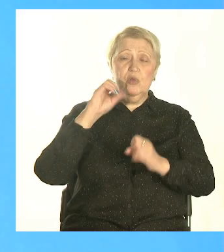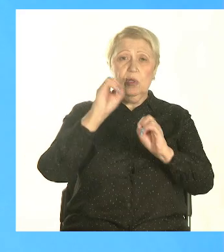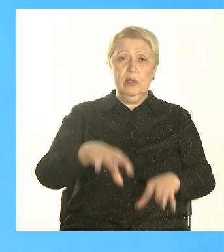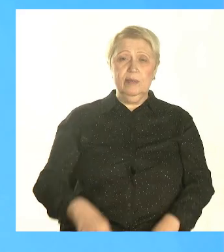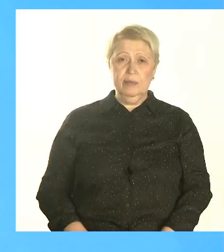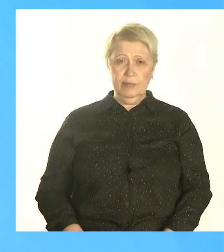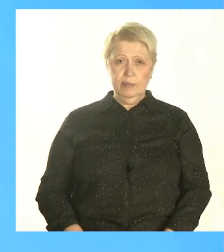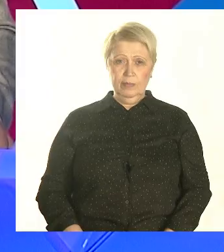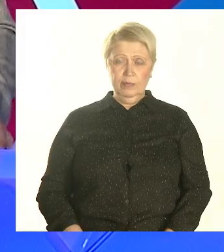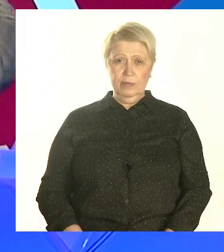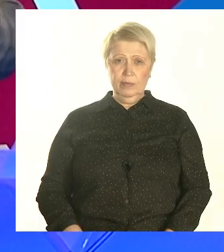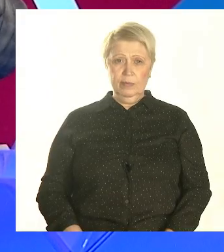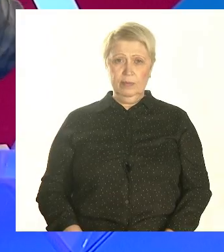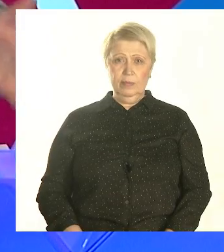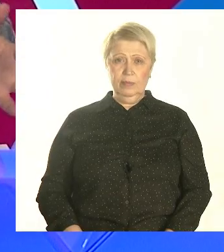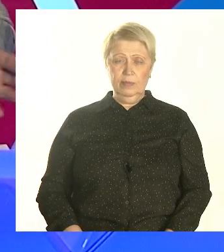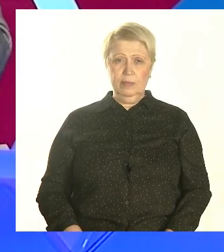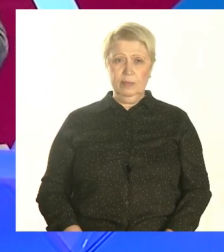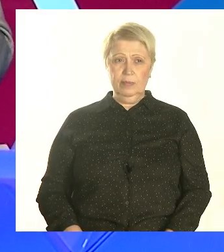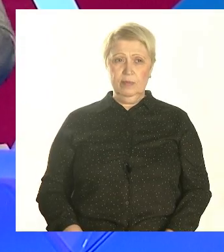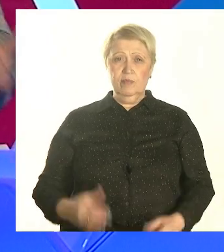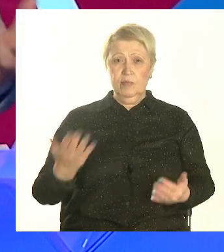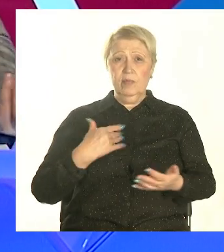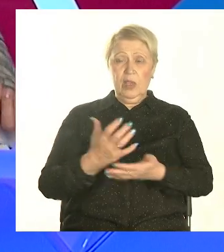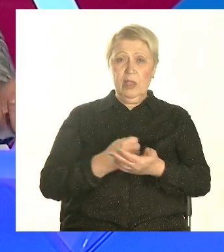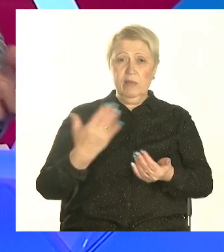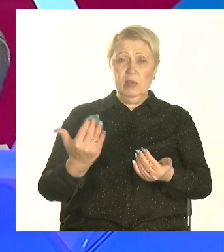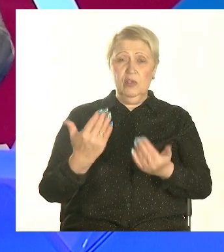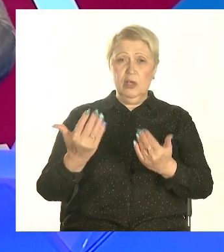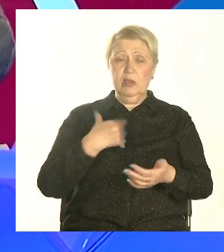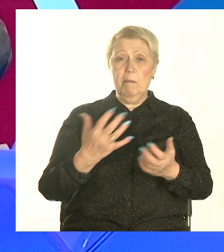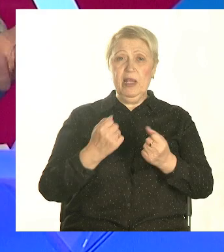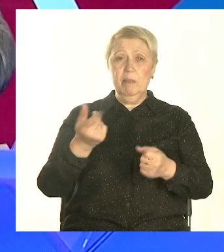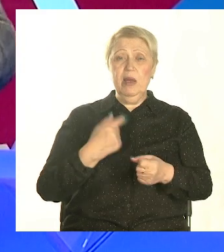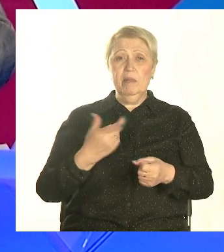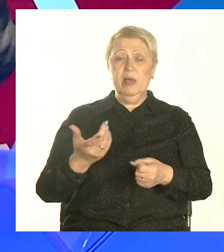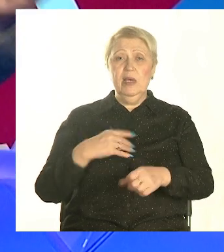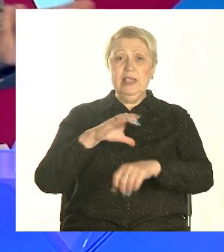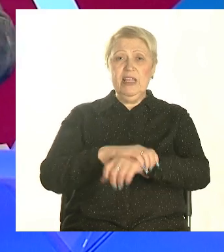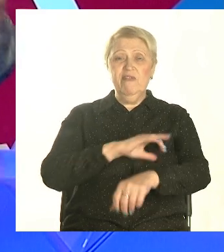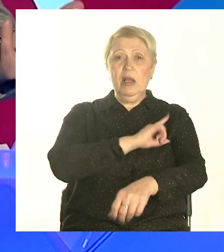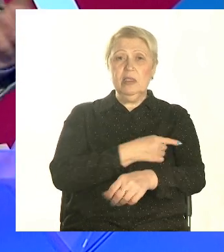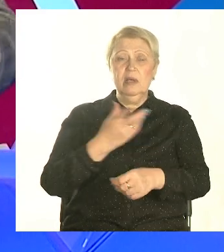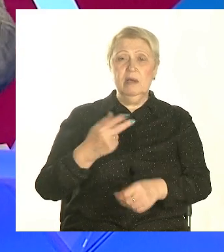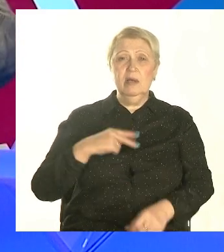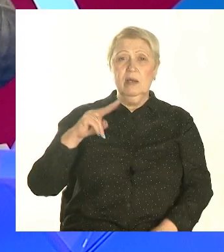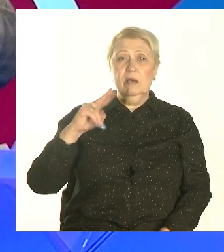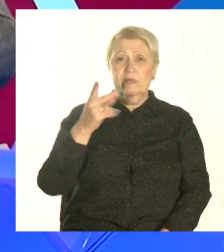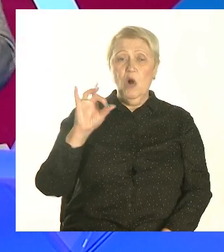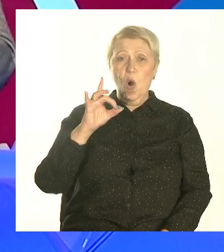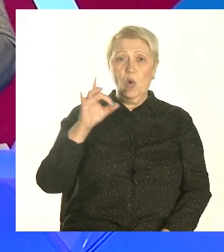тогда принимаем за факт, что тариф в 2 рубля существовавший, ну, откровенно дурно пахнет, потому